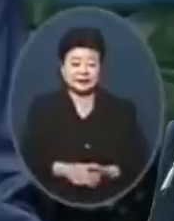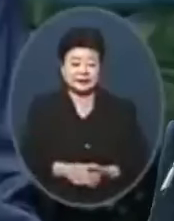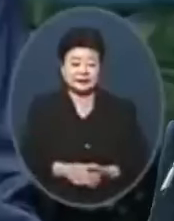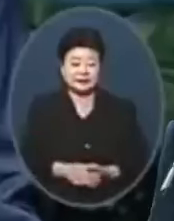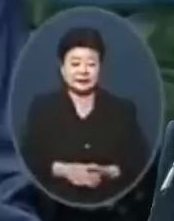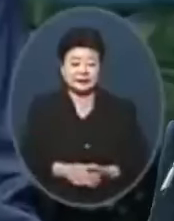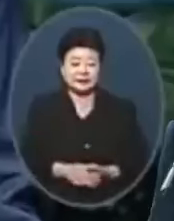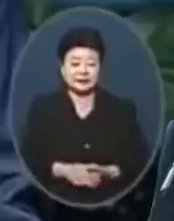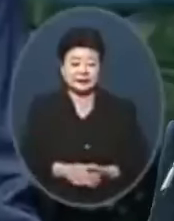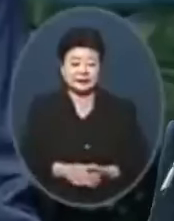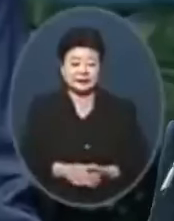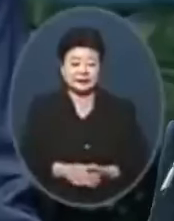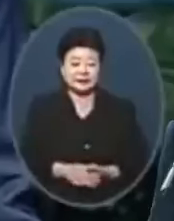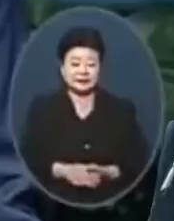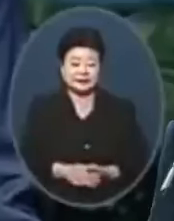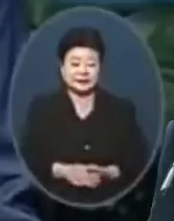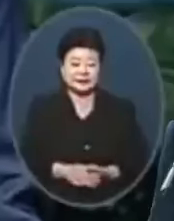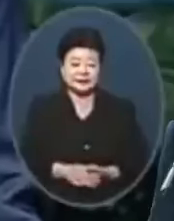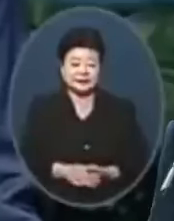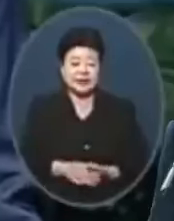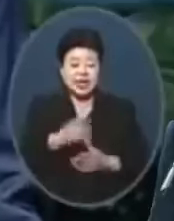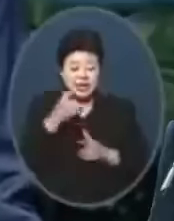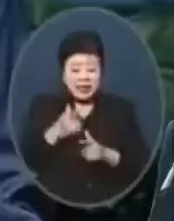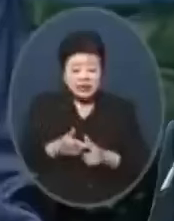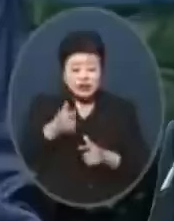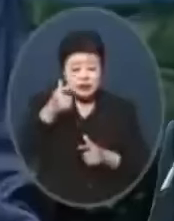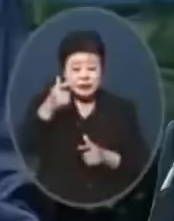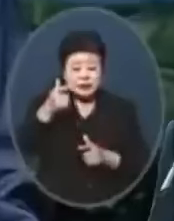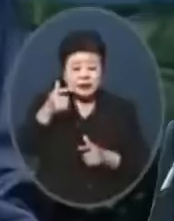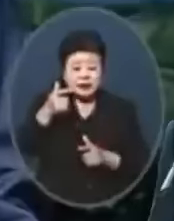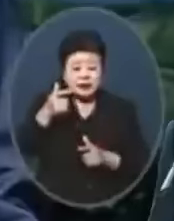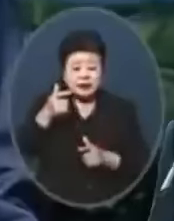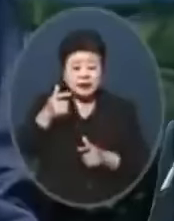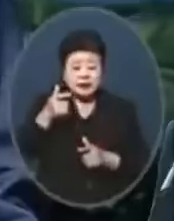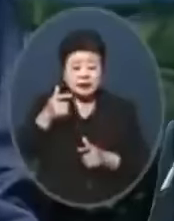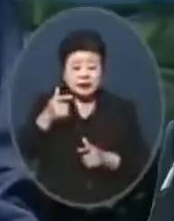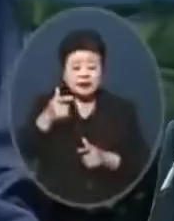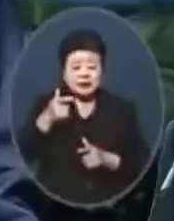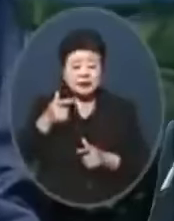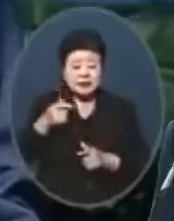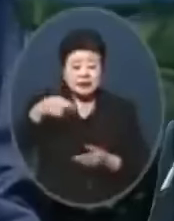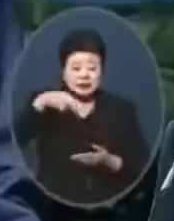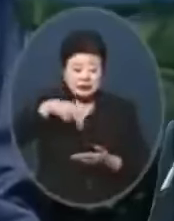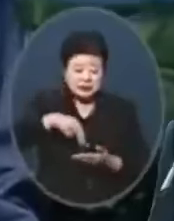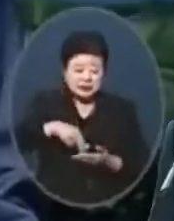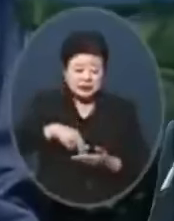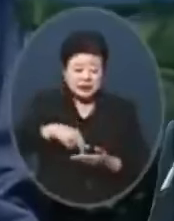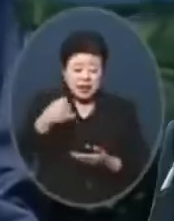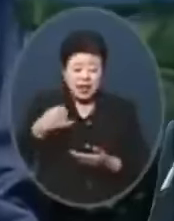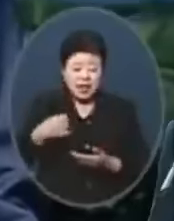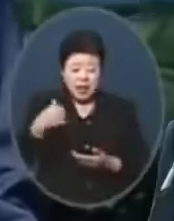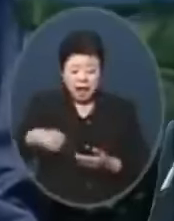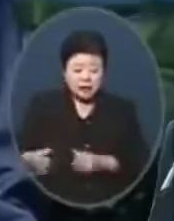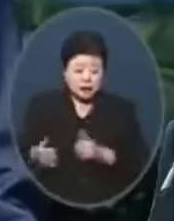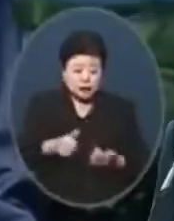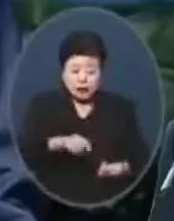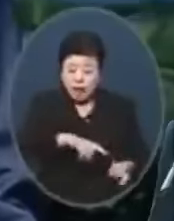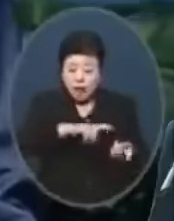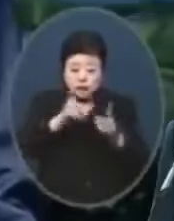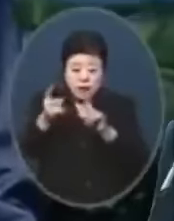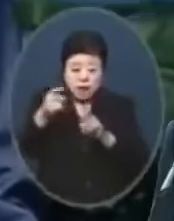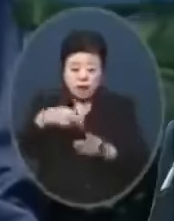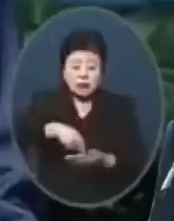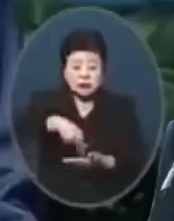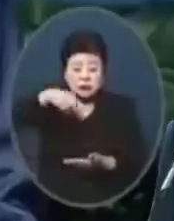시작의 33년은 아들 예수님이 선두에 서서 일을 하셨으나 아들이 죽었다 부활하 승천하시고 난